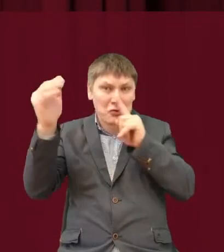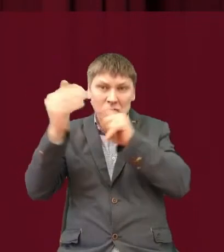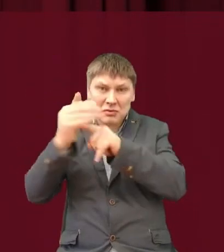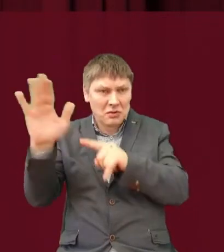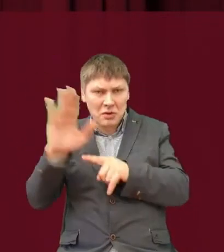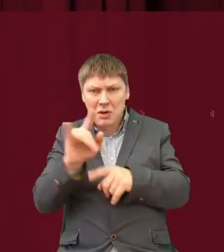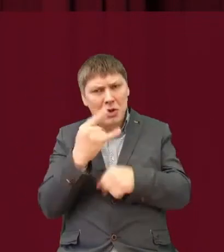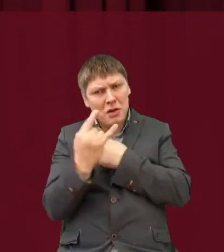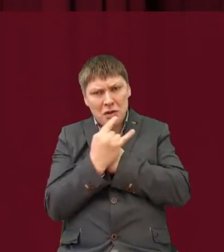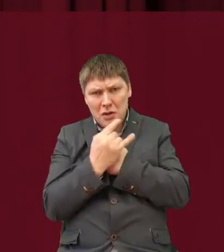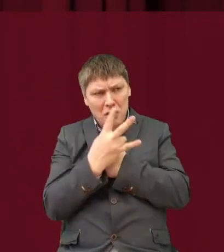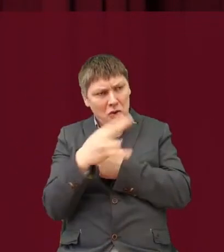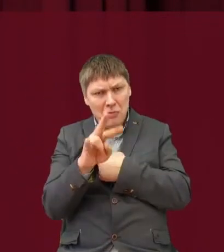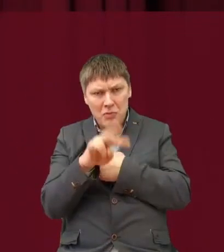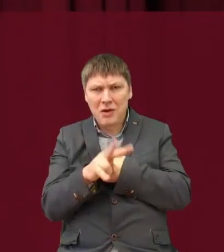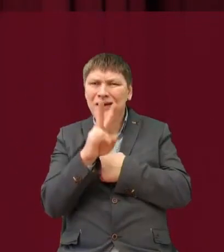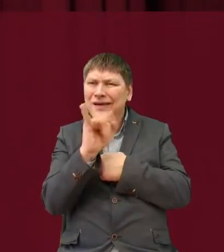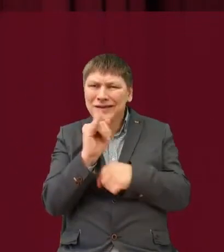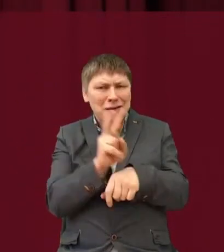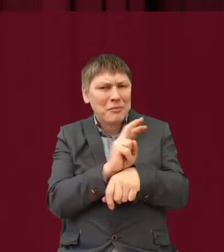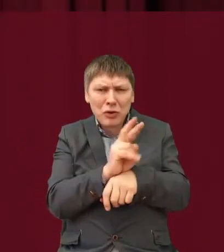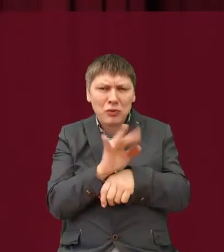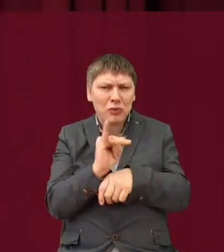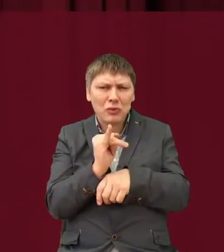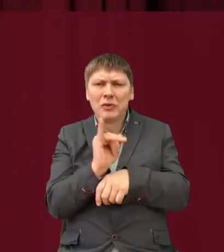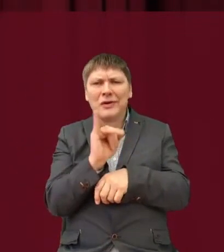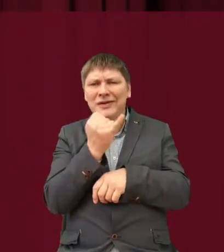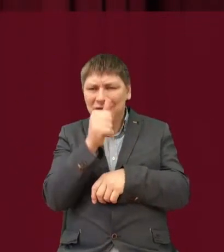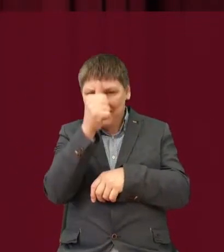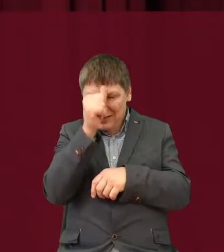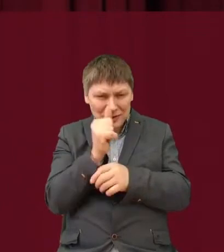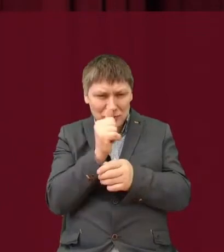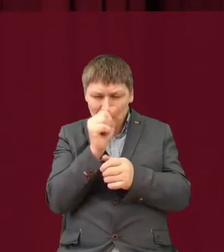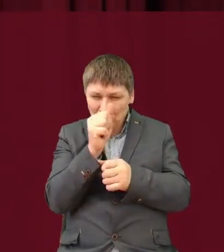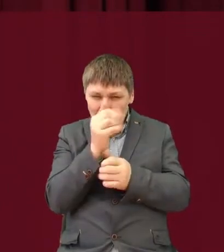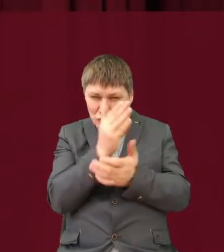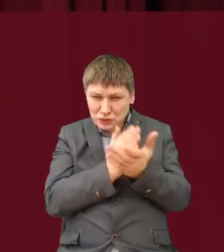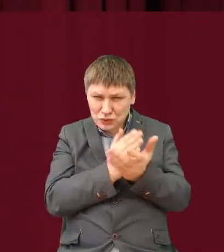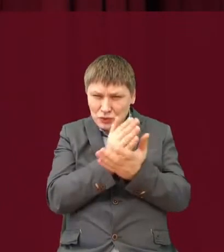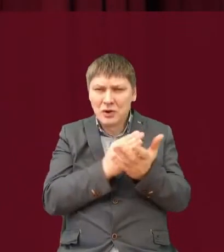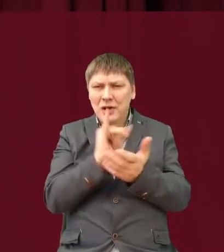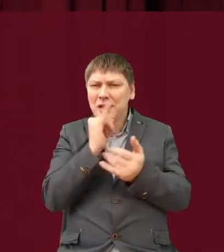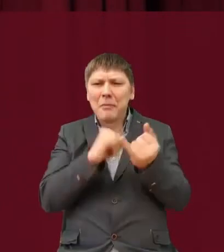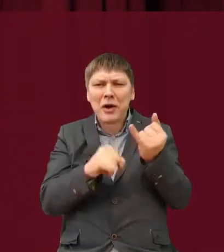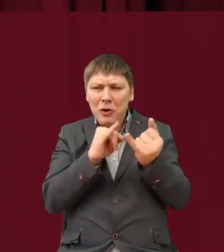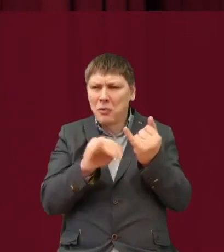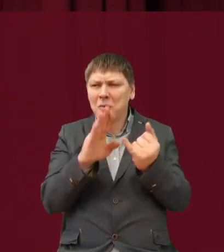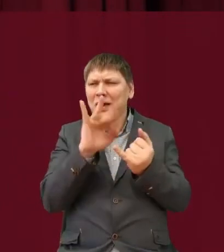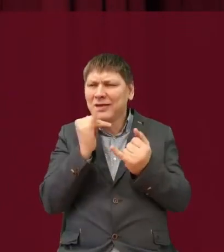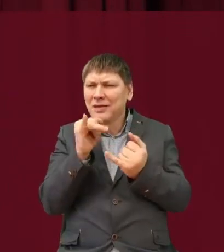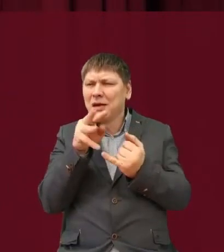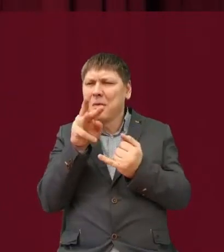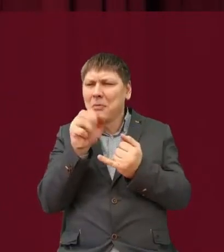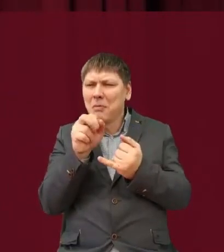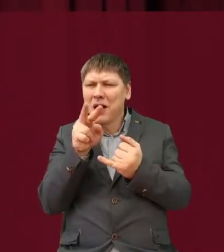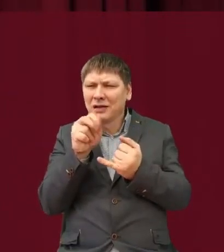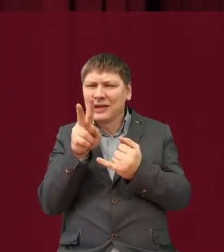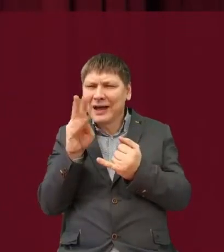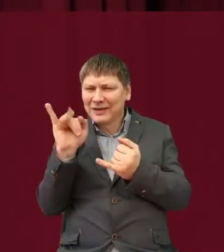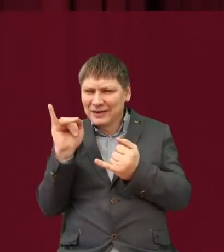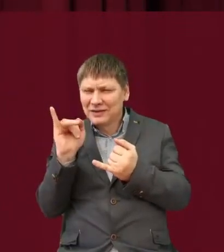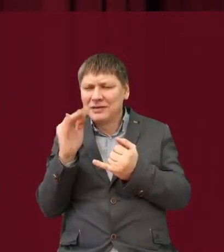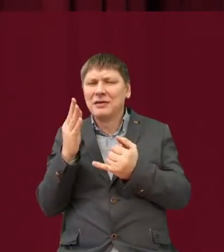Не обманывайтесь не блудники не идолослужители не прелюбодеи ни Малаки не